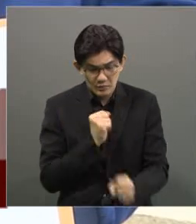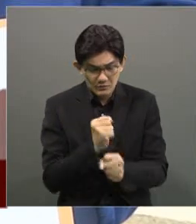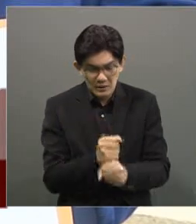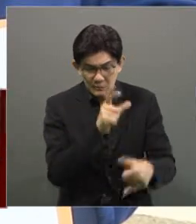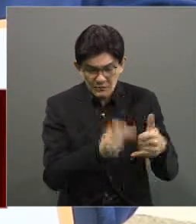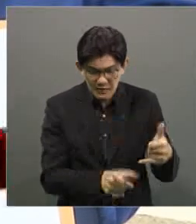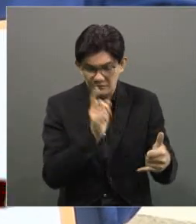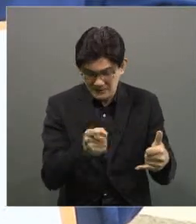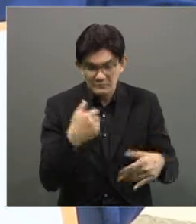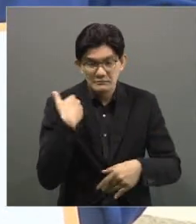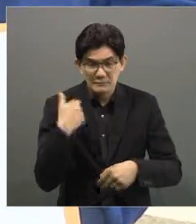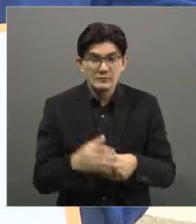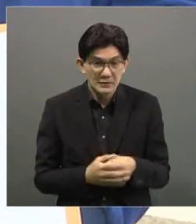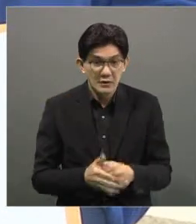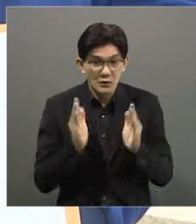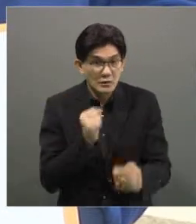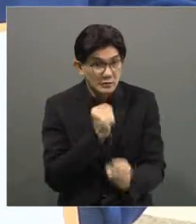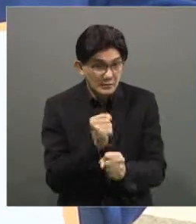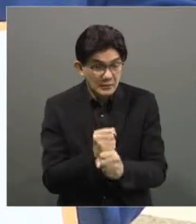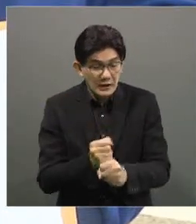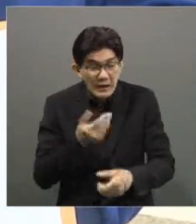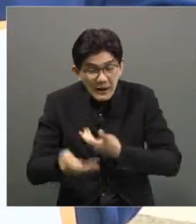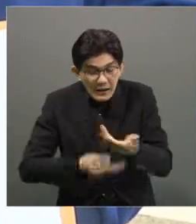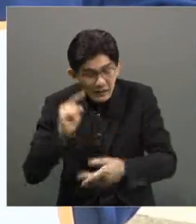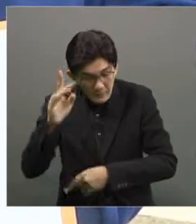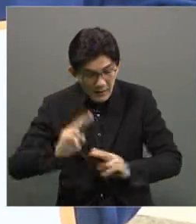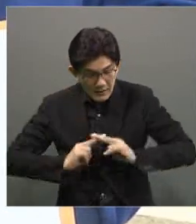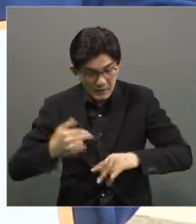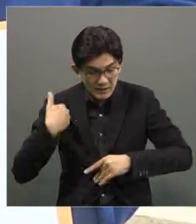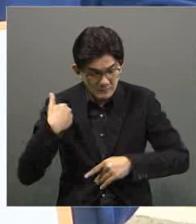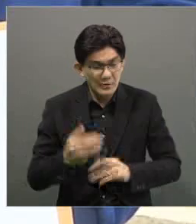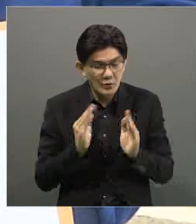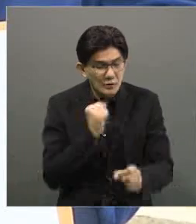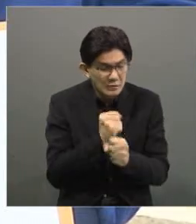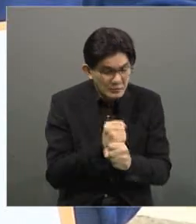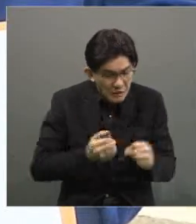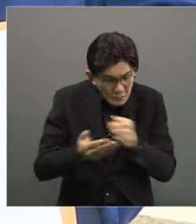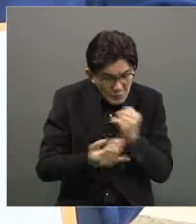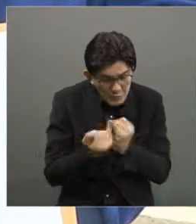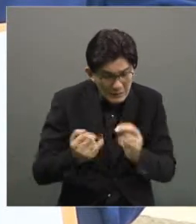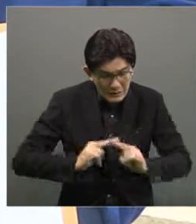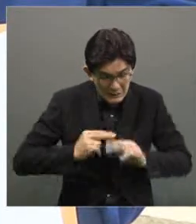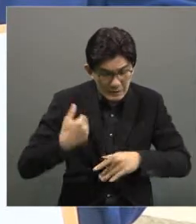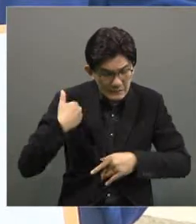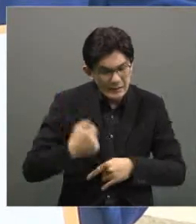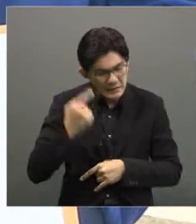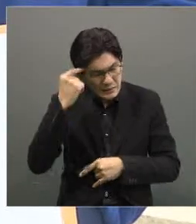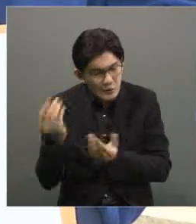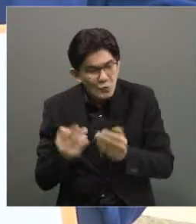มีพฤติกรรมแบบนี้นะคะเจ้าหน้าที่ขายยาเองก็มีเจ้าหน้าที่ติดยาเองก็มีแล้วคิดว่าลูกหลานเราจะรอดไห